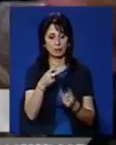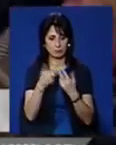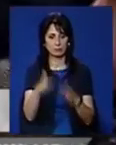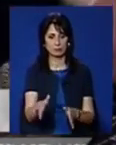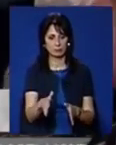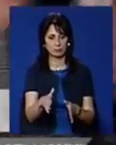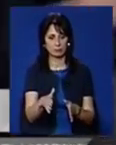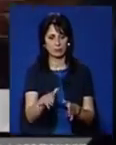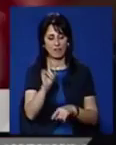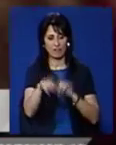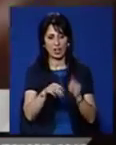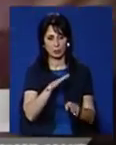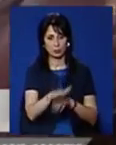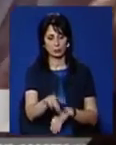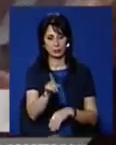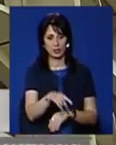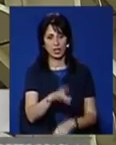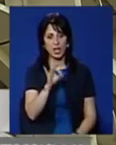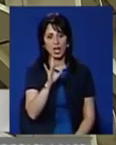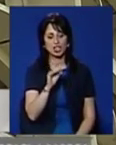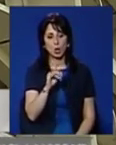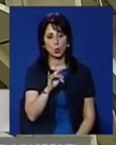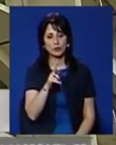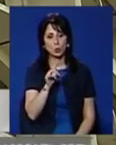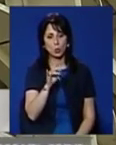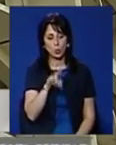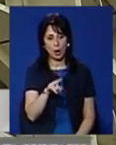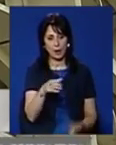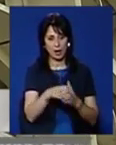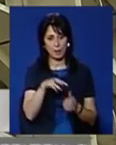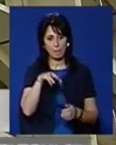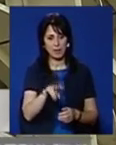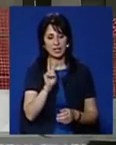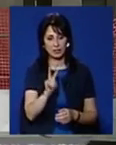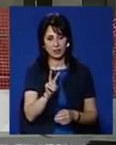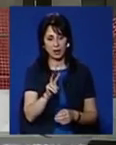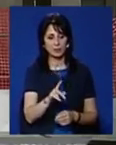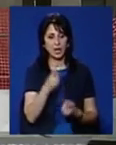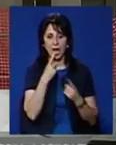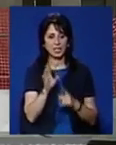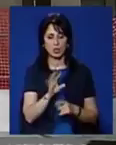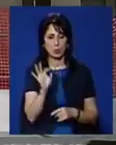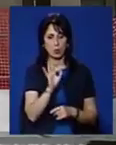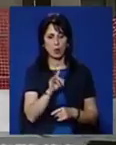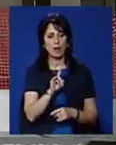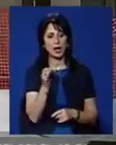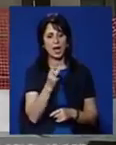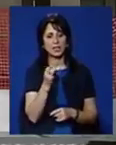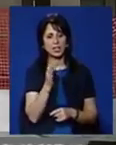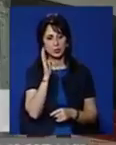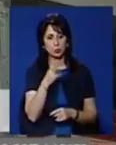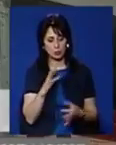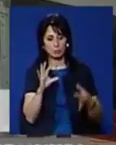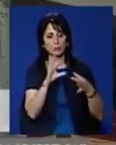ნაკისრი ვალდებულებების შესრულება უნდა გახდეს. გურამ რჩეულიშვილისგან განსხვავებით კომპანია კვადრატში არ საუბრობენ იმაზე, თუ რა ინტერესი გააჩნიათ